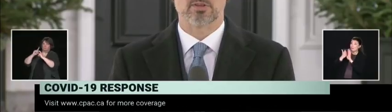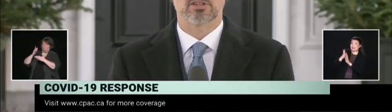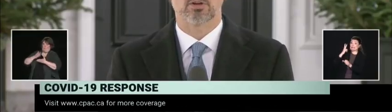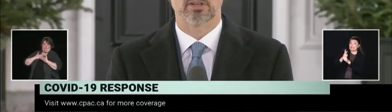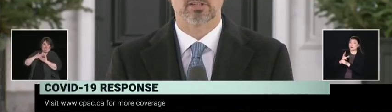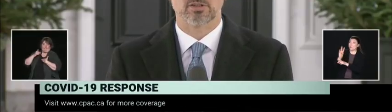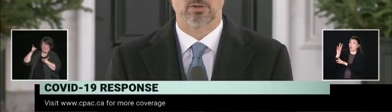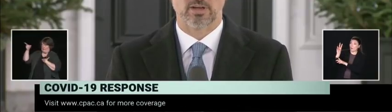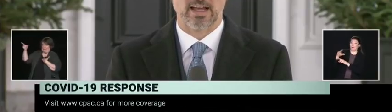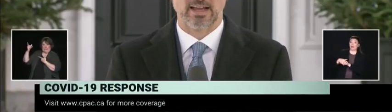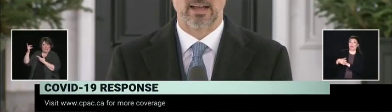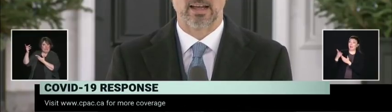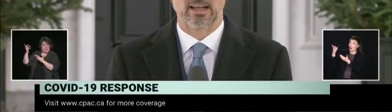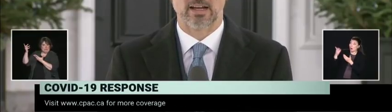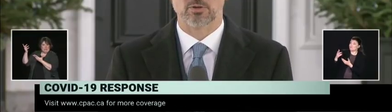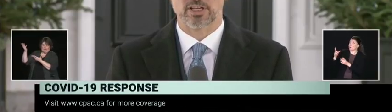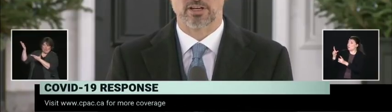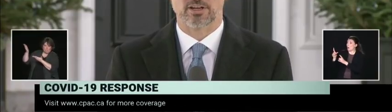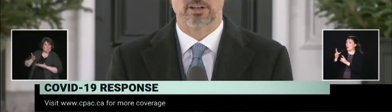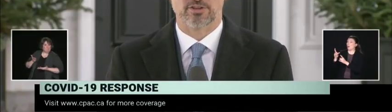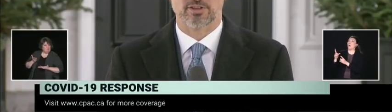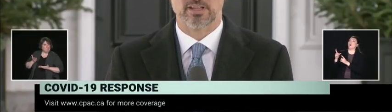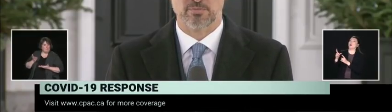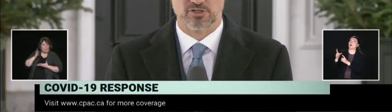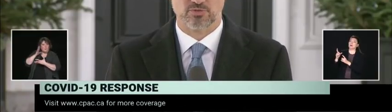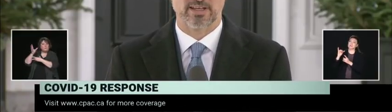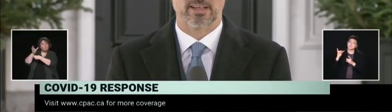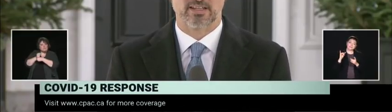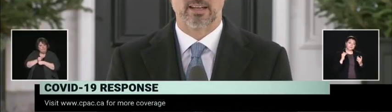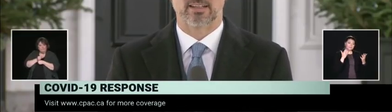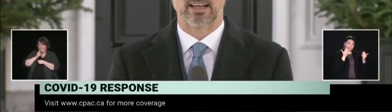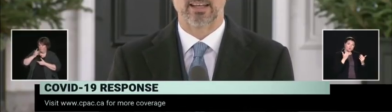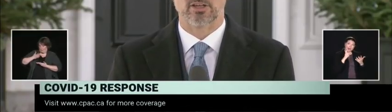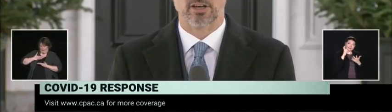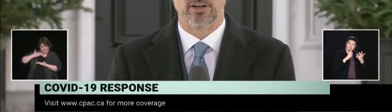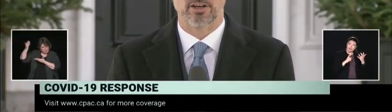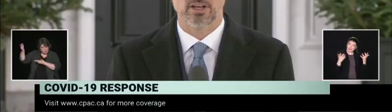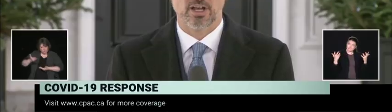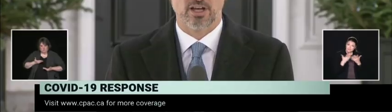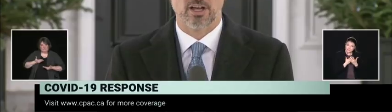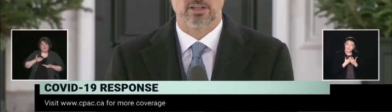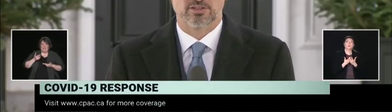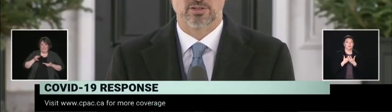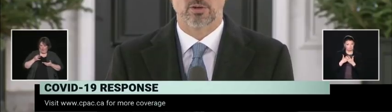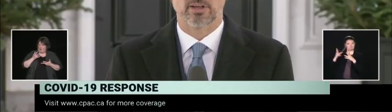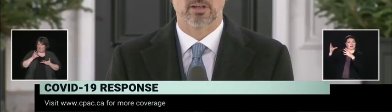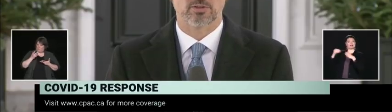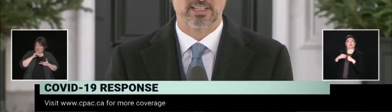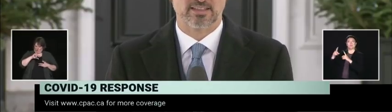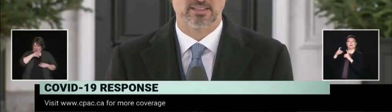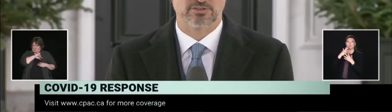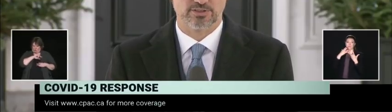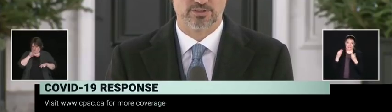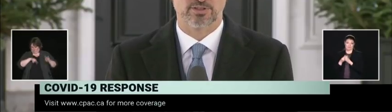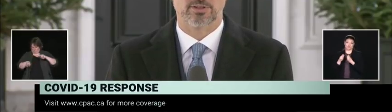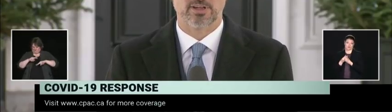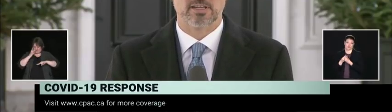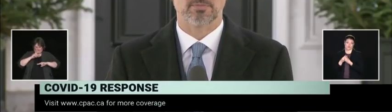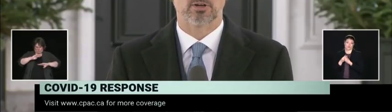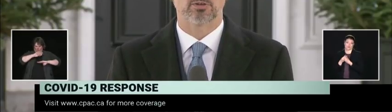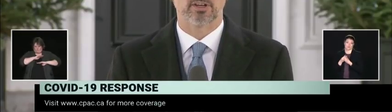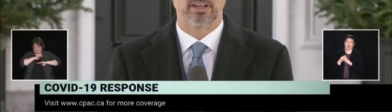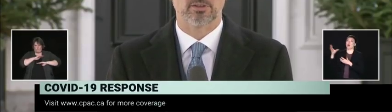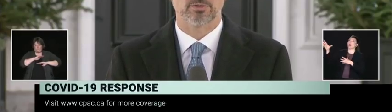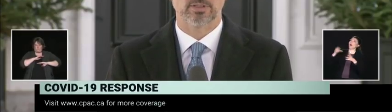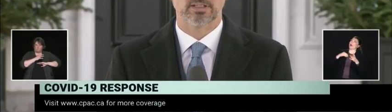à condition qu'ils sont à la hauteur des besoins et de la rigueur auquel on s'attend de